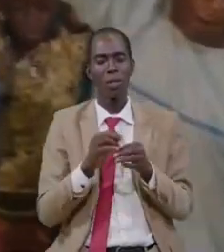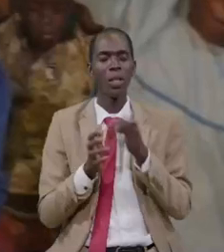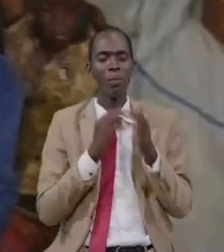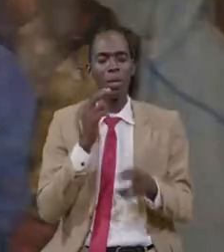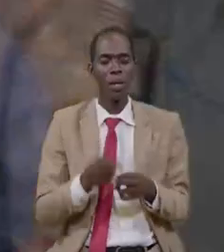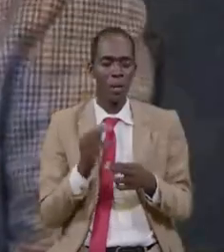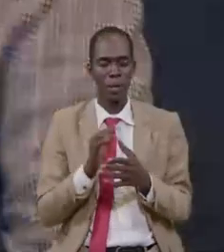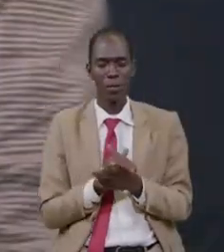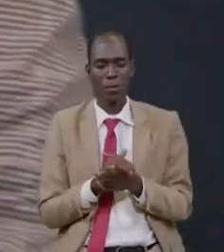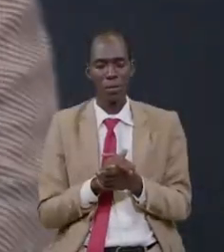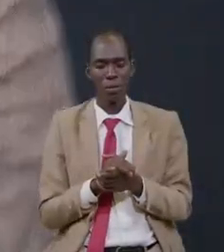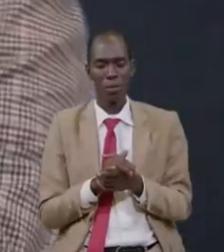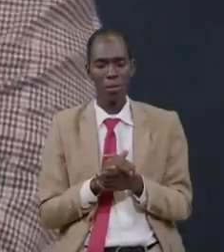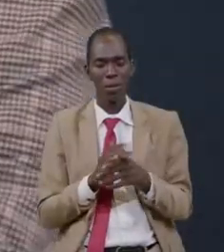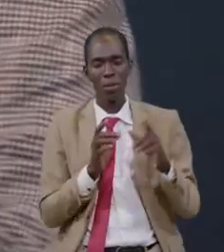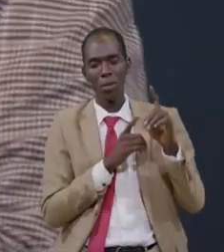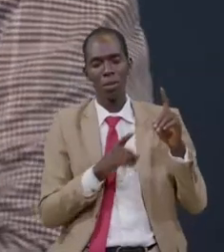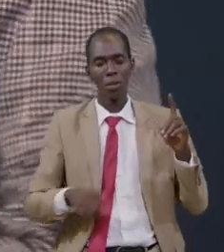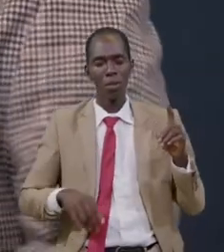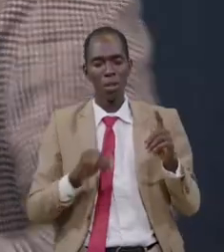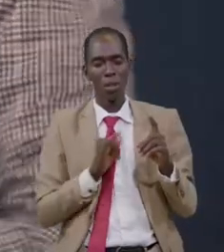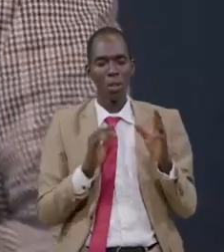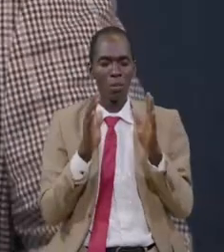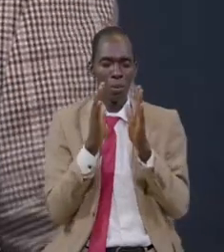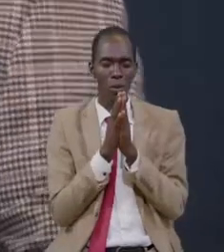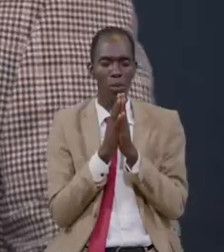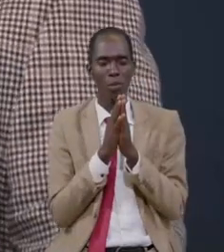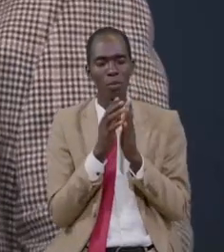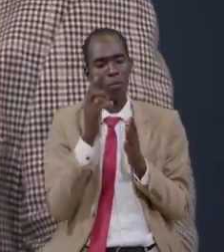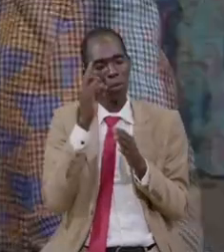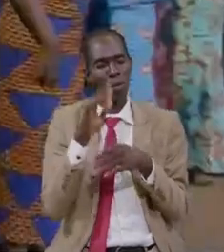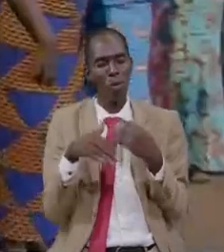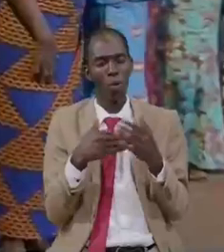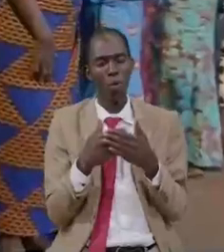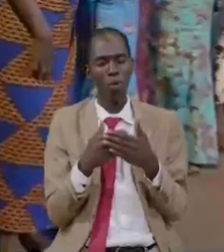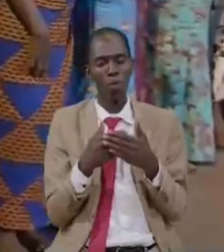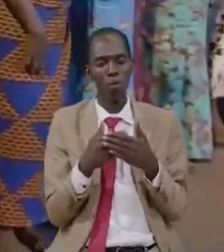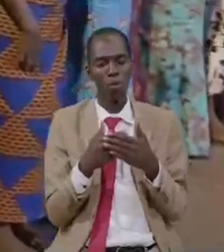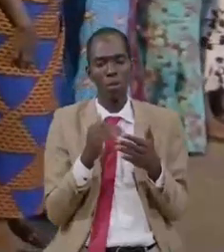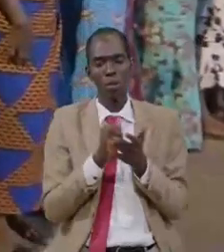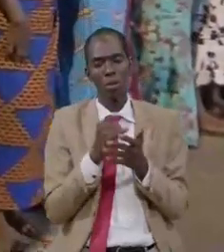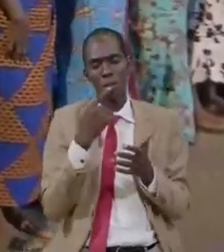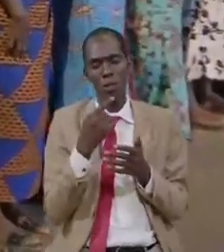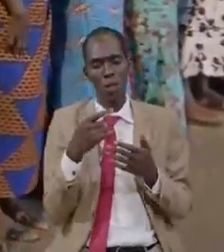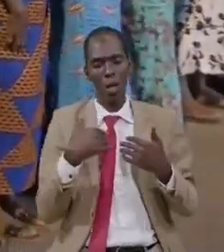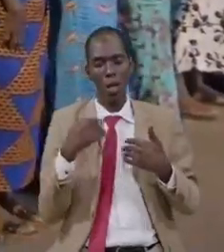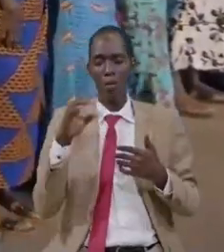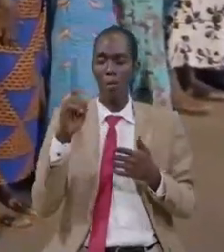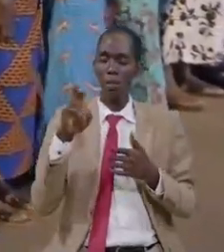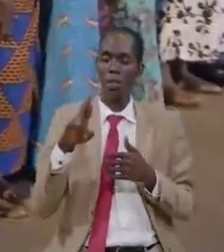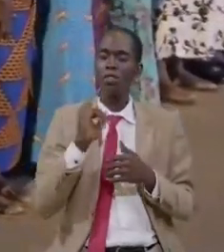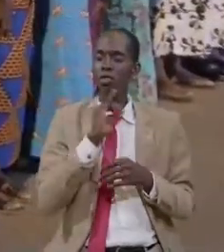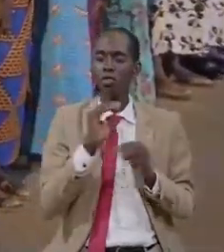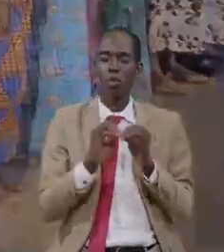Jésus. Seigneur, je prie pour ceux qui ont du cancer, ils n'ont plus de cancer. Je